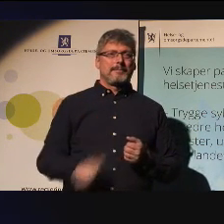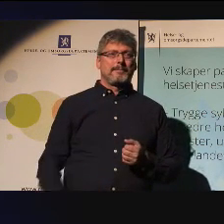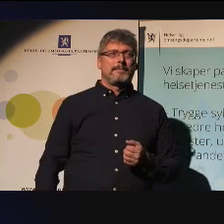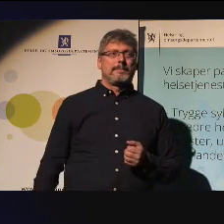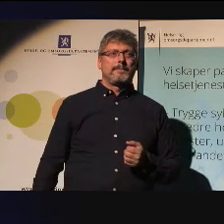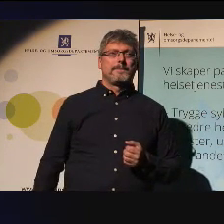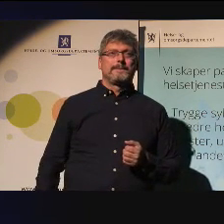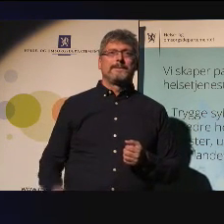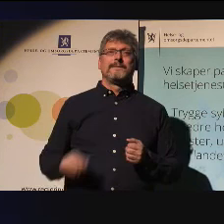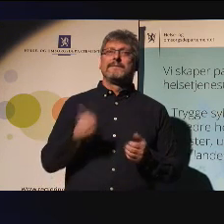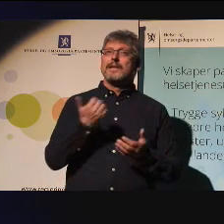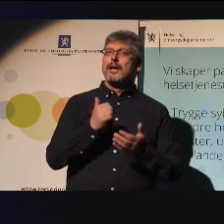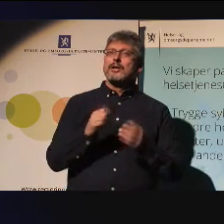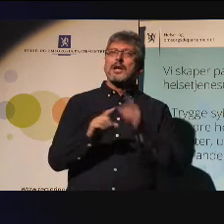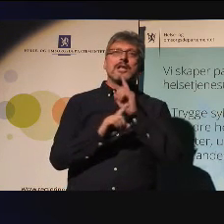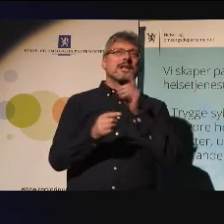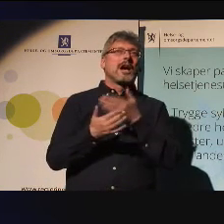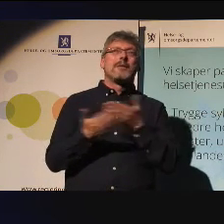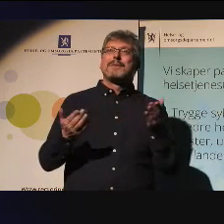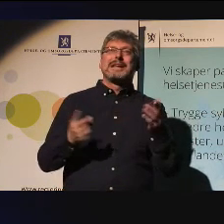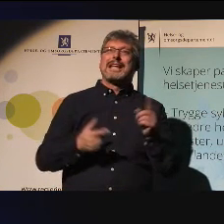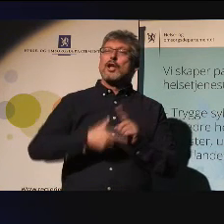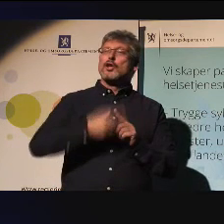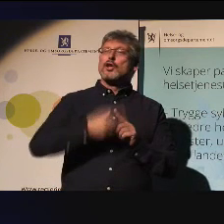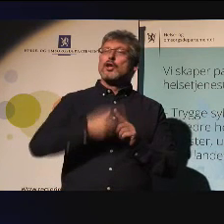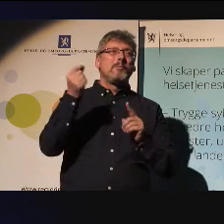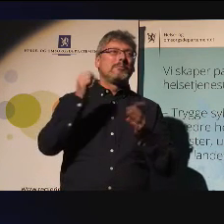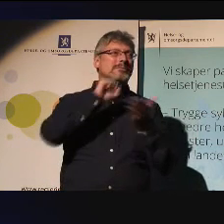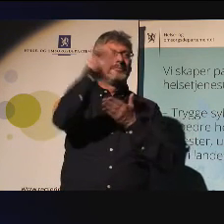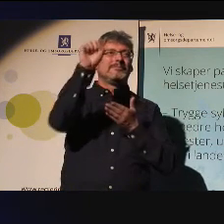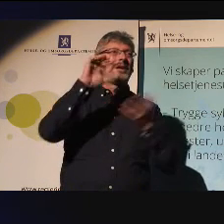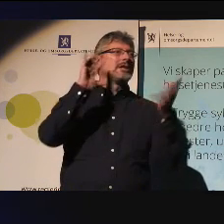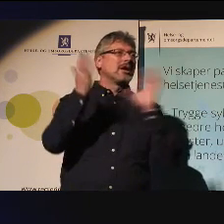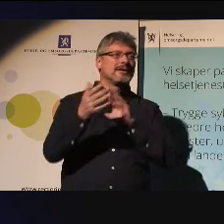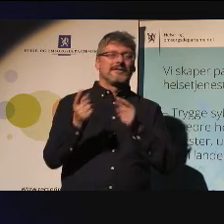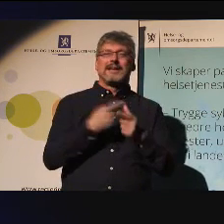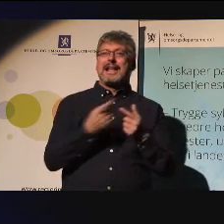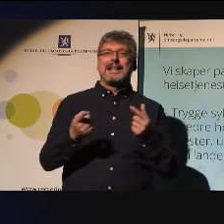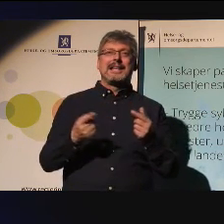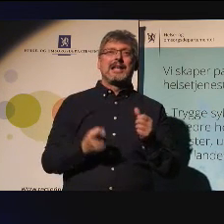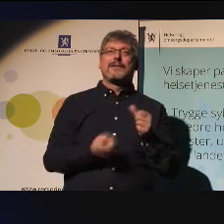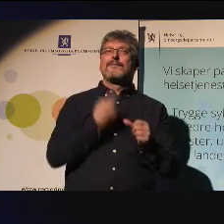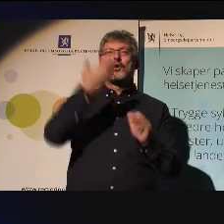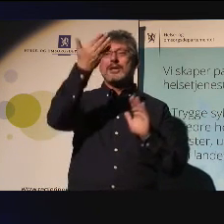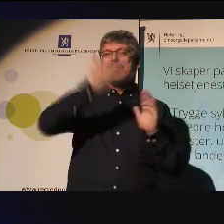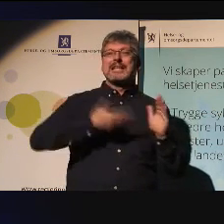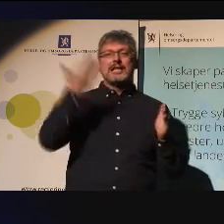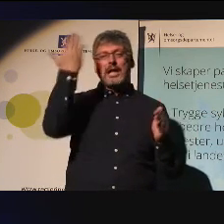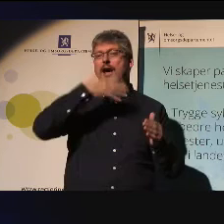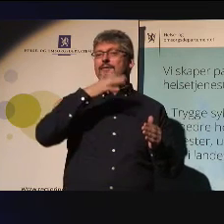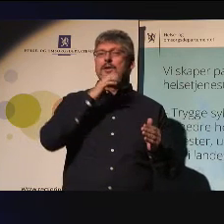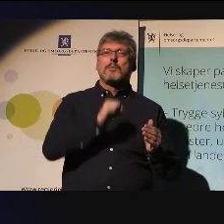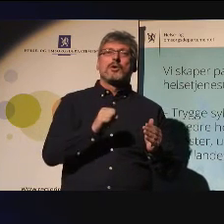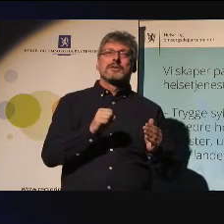Dette skaper kanskje ikke toppsaker på Dagsrevyen, heller ikke første sider på Aftenposten,